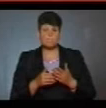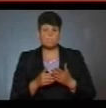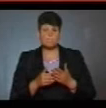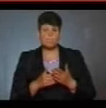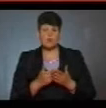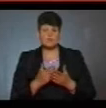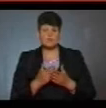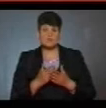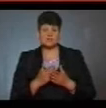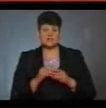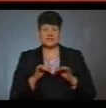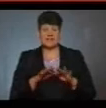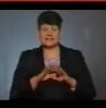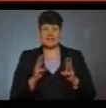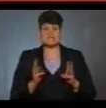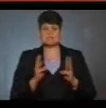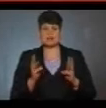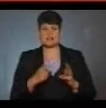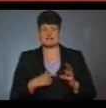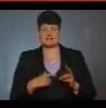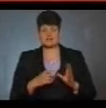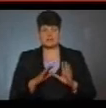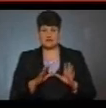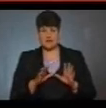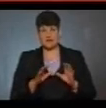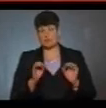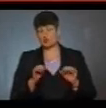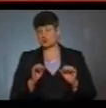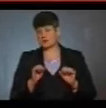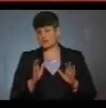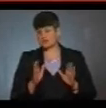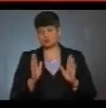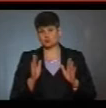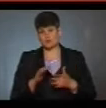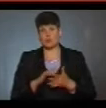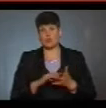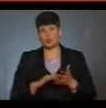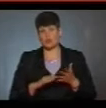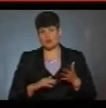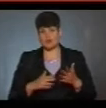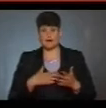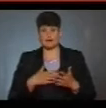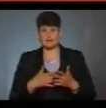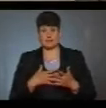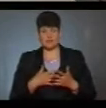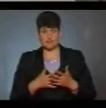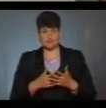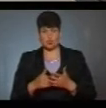не спалив себе на політичному поприщі і, ймовірно, буде продовжувати активну